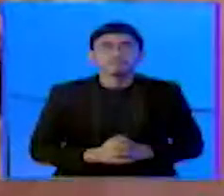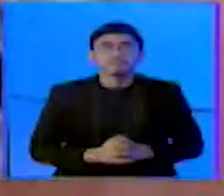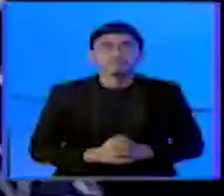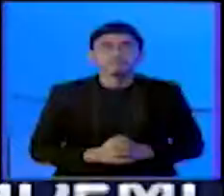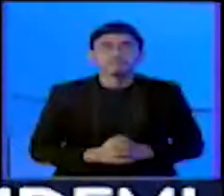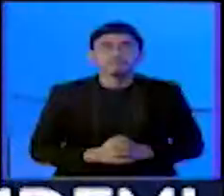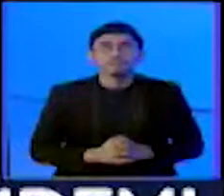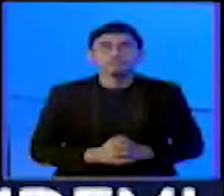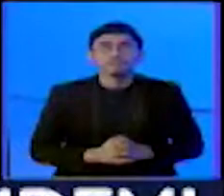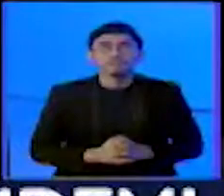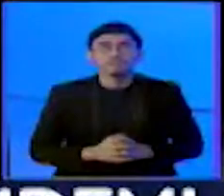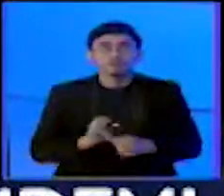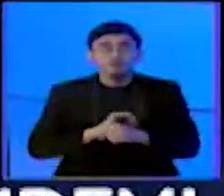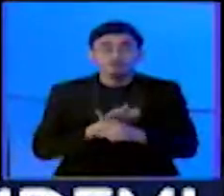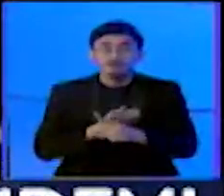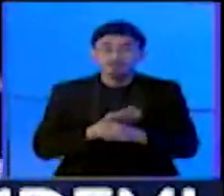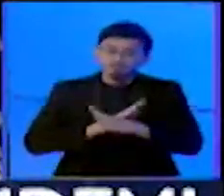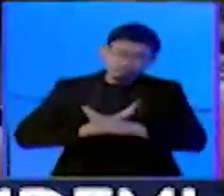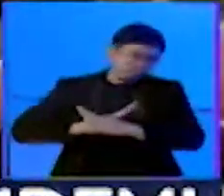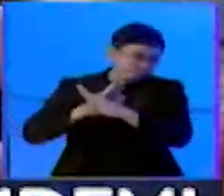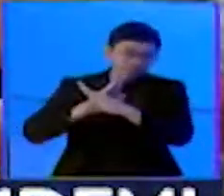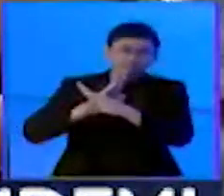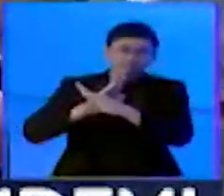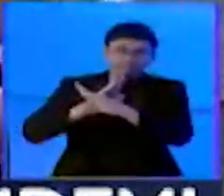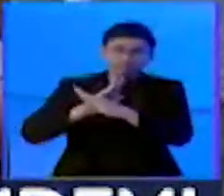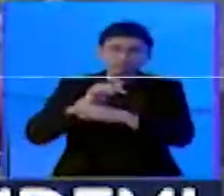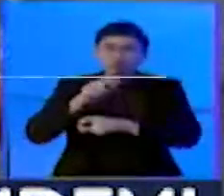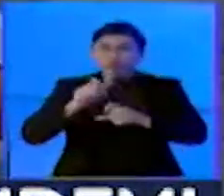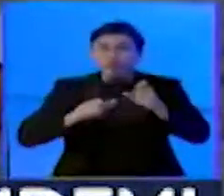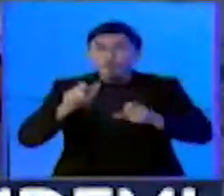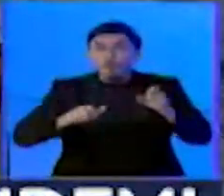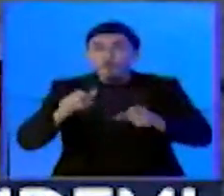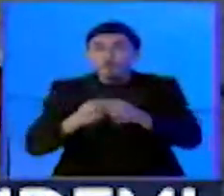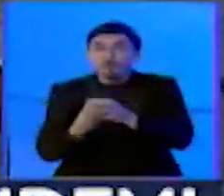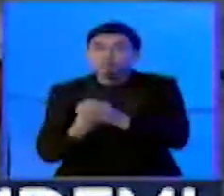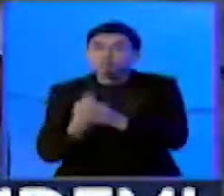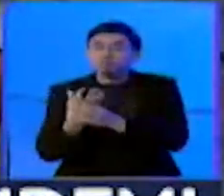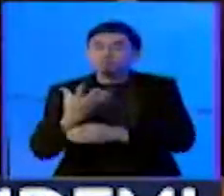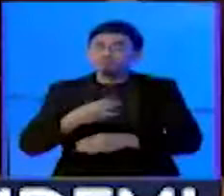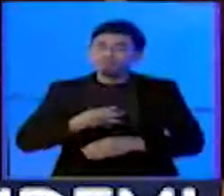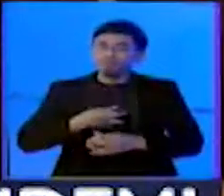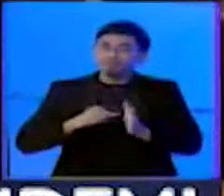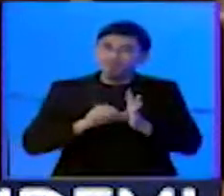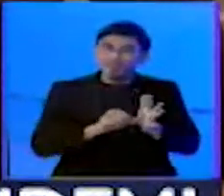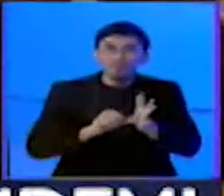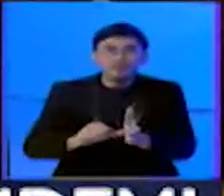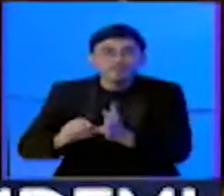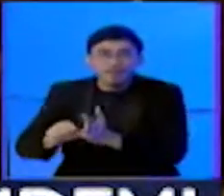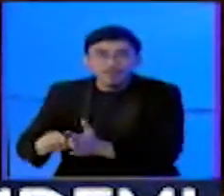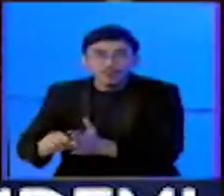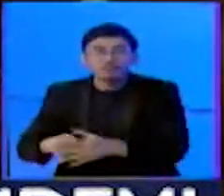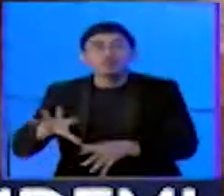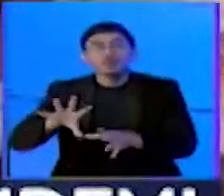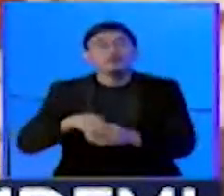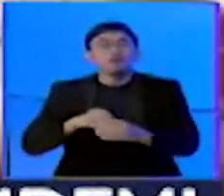Perjuangan melawan virus corona di tanah air telah menumbuhkan jiwa sosial yang besar di tengah masyarakat Indonesia. Berbagai bentuk dukungan dan apresiasi